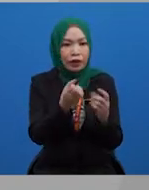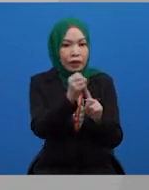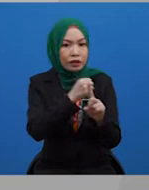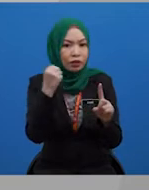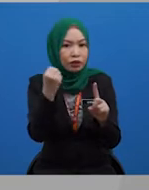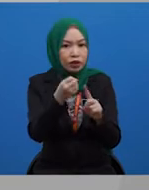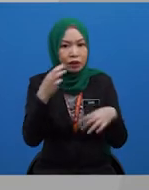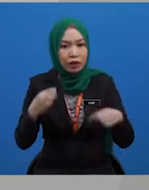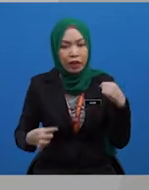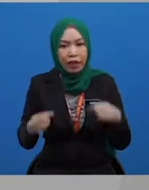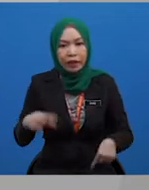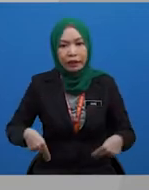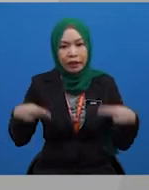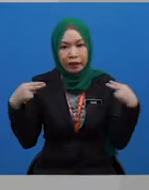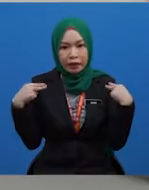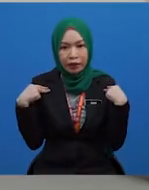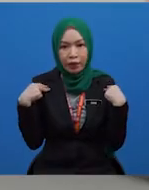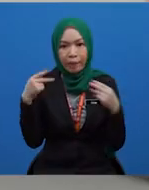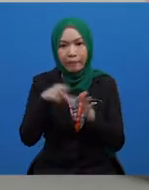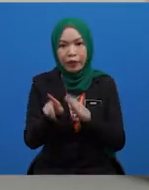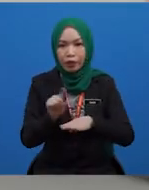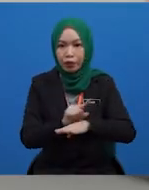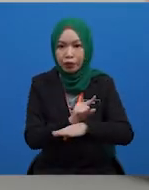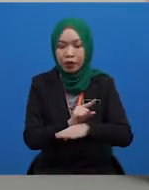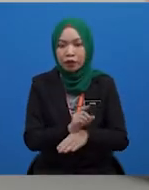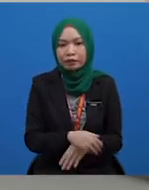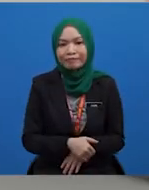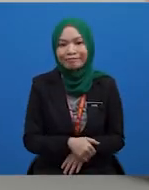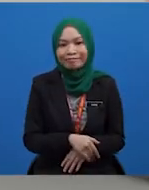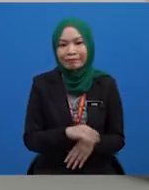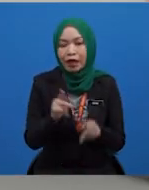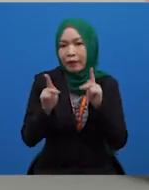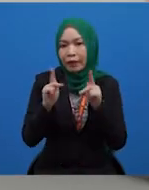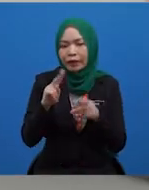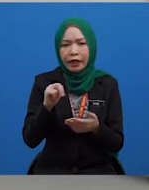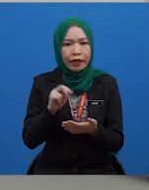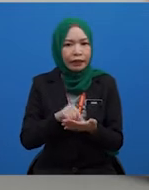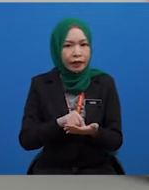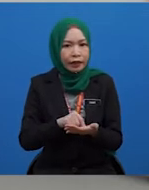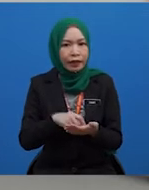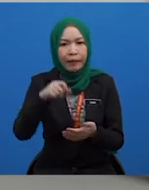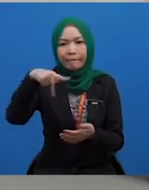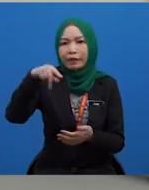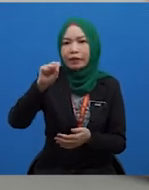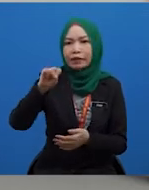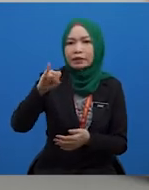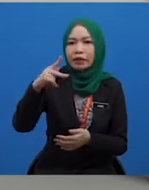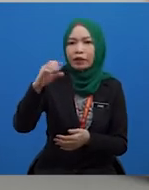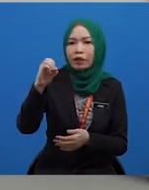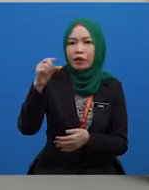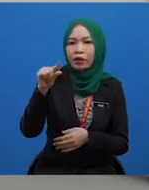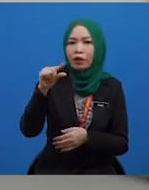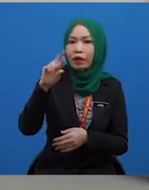personaliti seseorang pengguna. Mungkin perkataan psikografi merupakan sesuatu yang baharu kepada